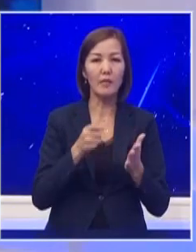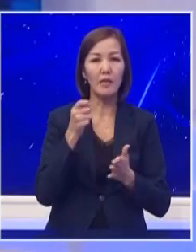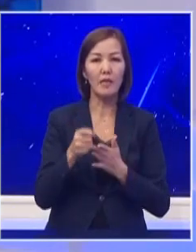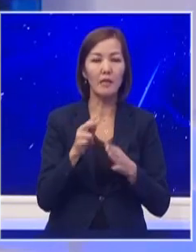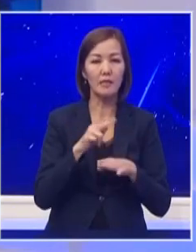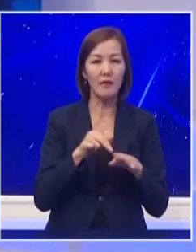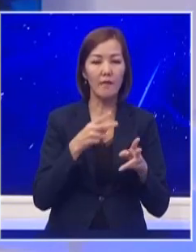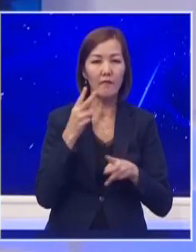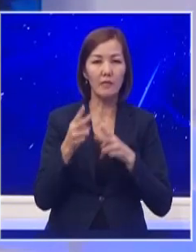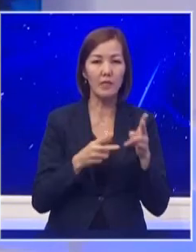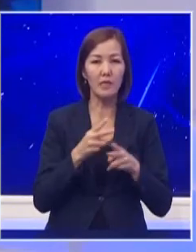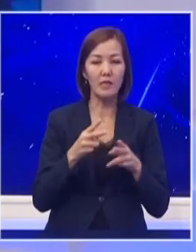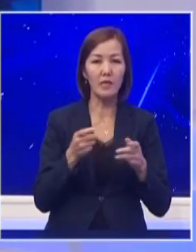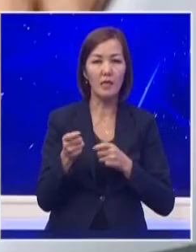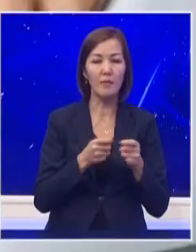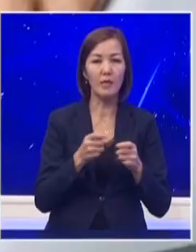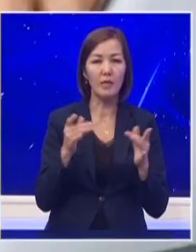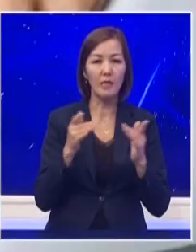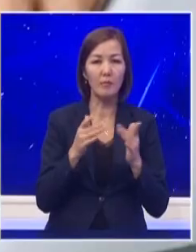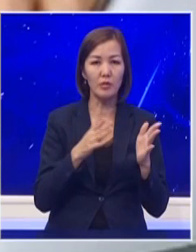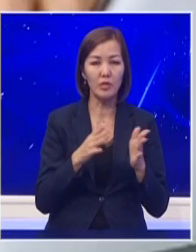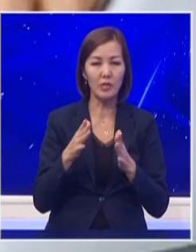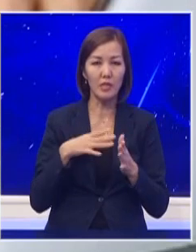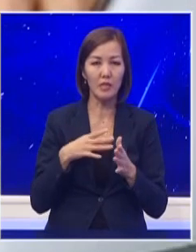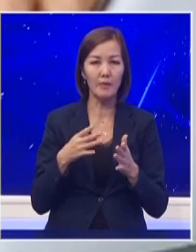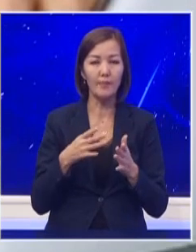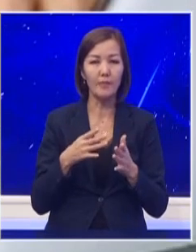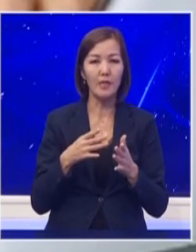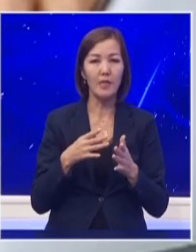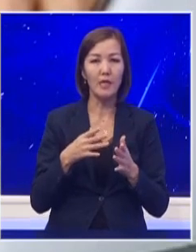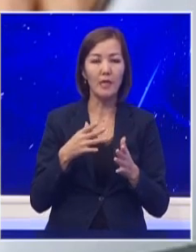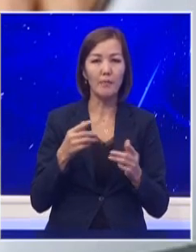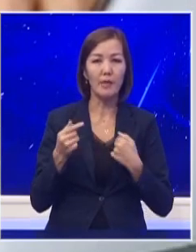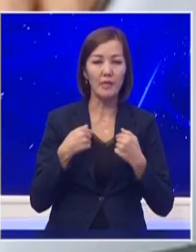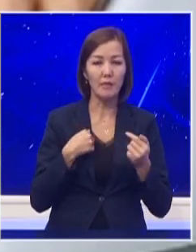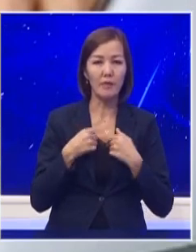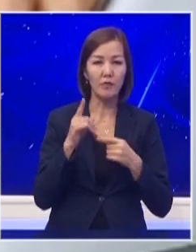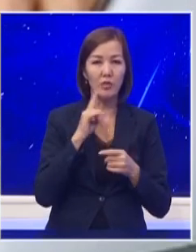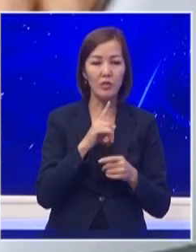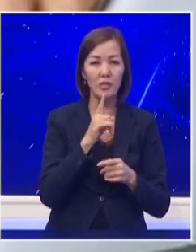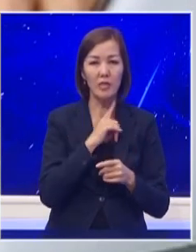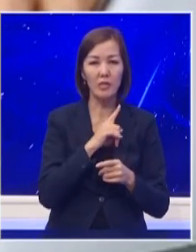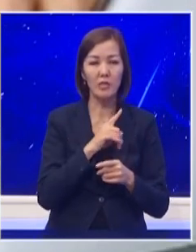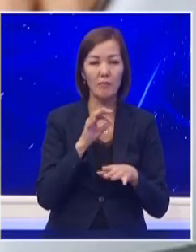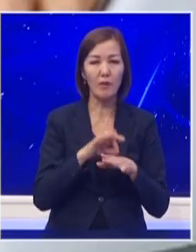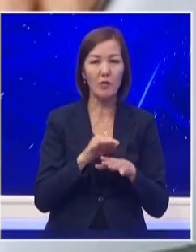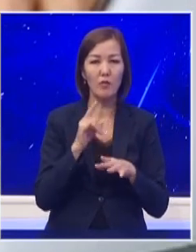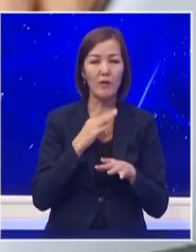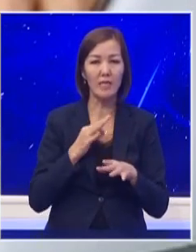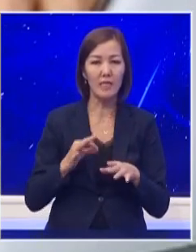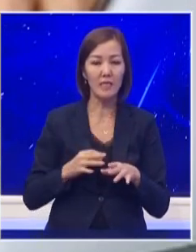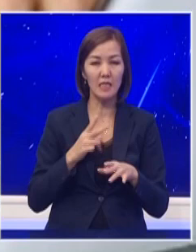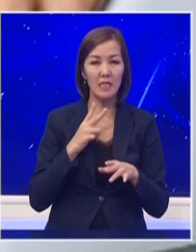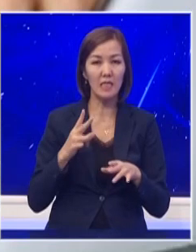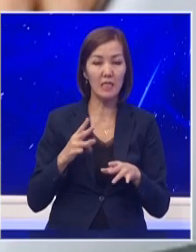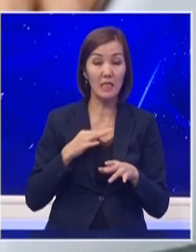в полицию на коменданта общежития по утверждению одной из потерпевших женщина ссылаясь на больного сына просила студентов о